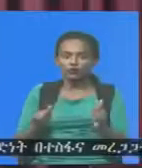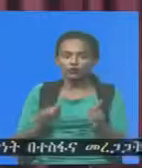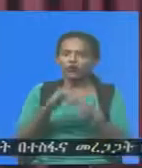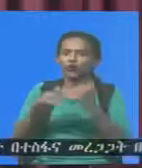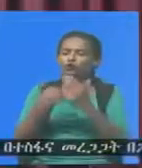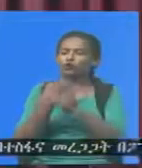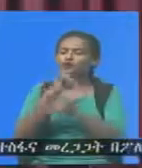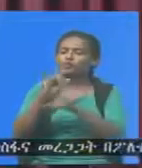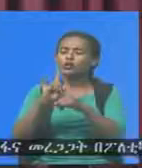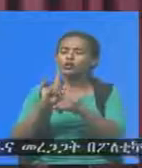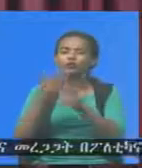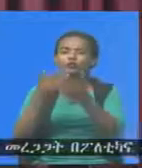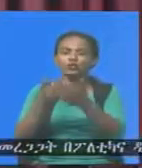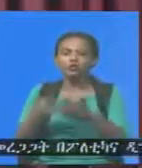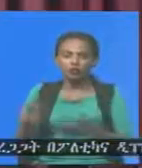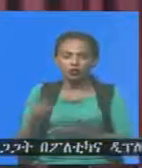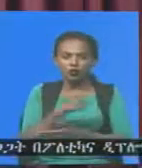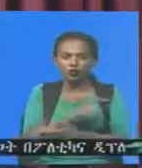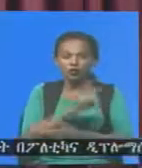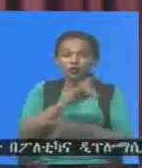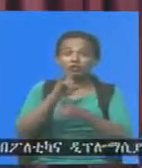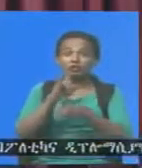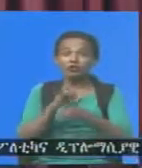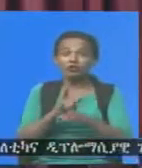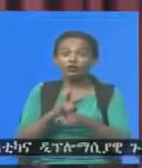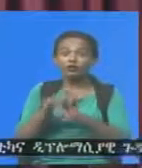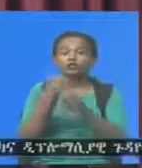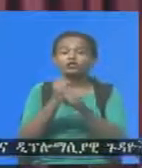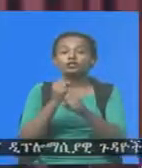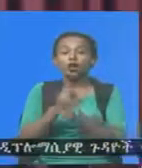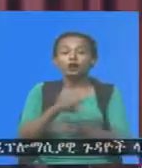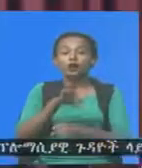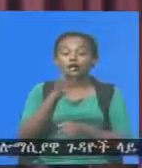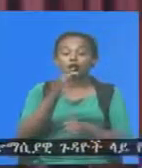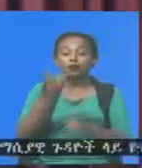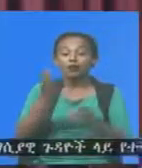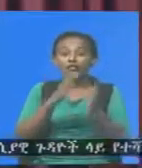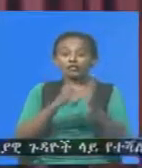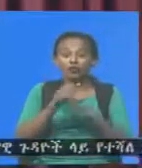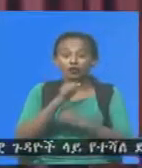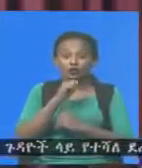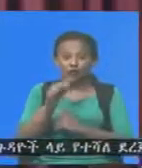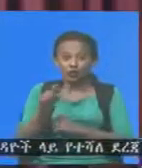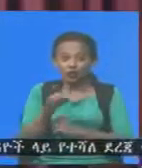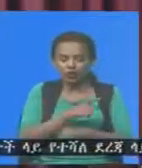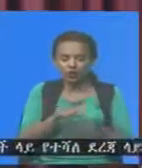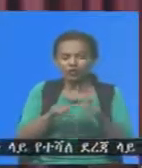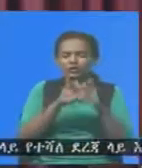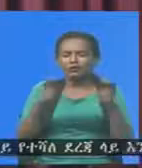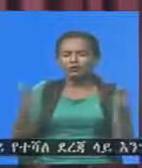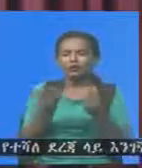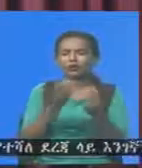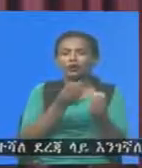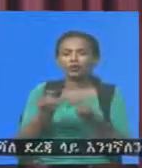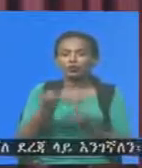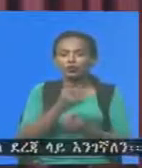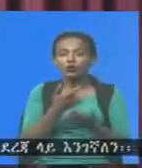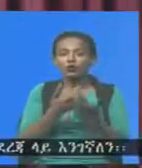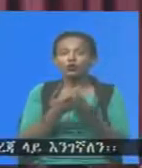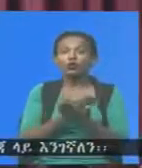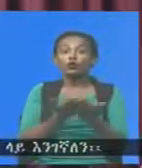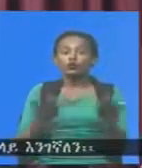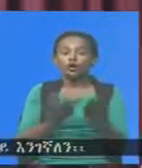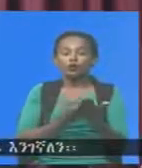ዜጎች የሚደርስ ከሆነ ዜጎች ስራ ማግኘት የማይቸገሩበት ቀጠና ከሆነ ትልቅ ገበያ ስለሆነ ይሄ ጉዳይ